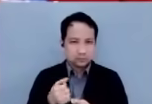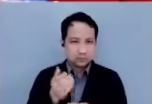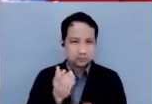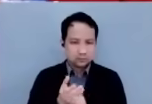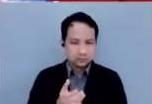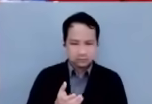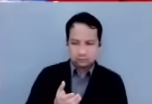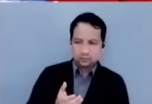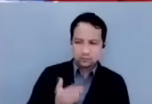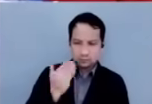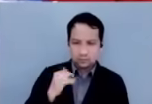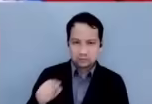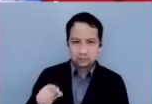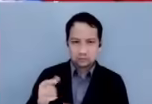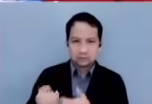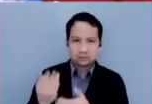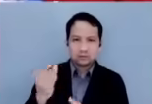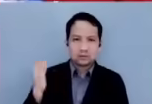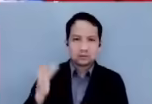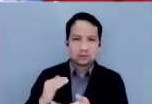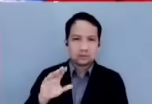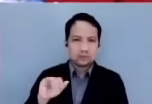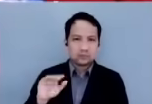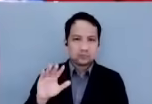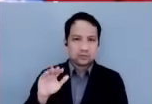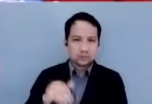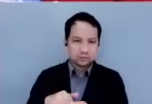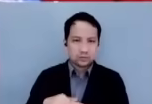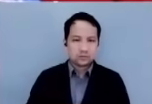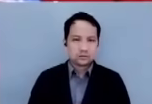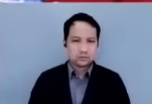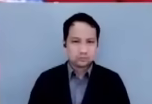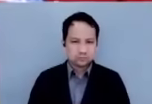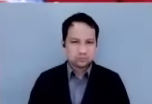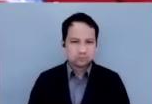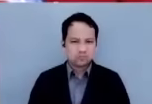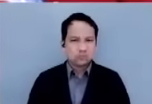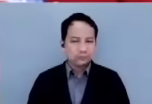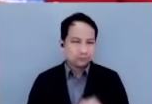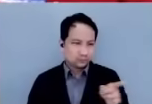will cost you minimum of 15,000. So sabi ko sa kanya,